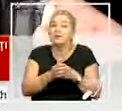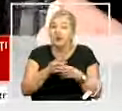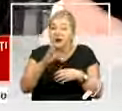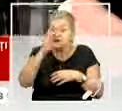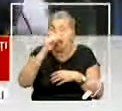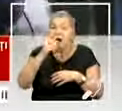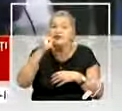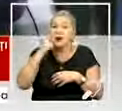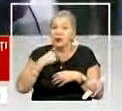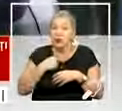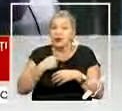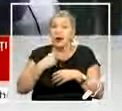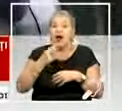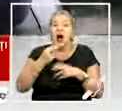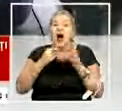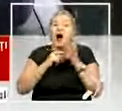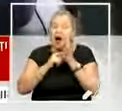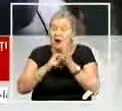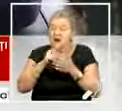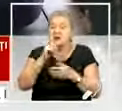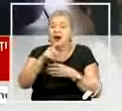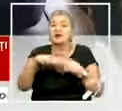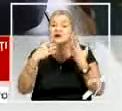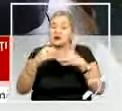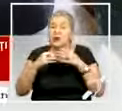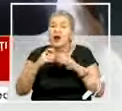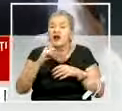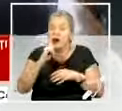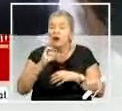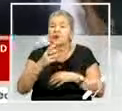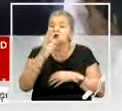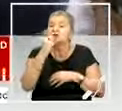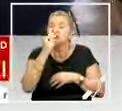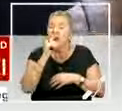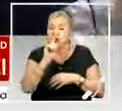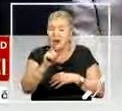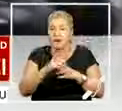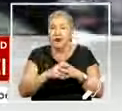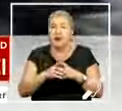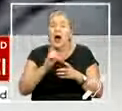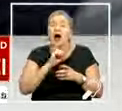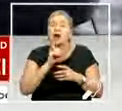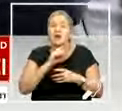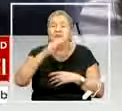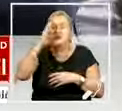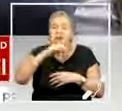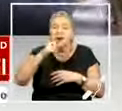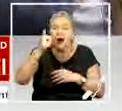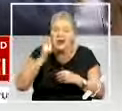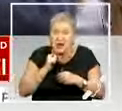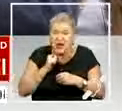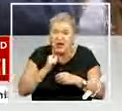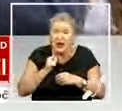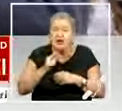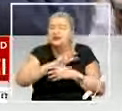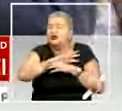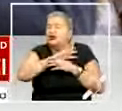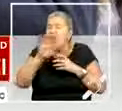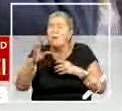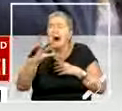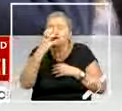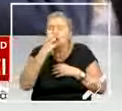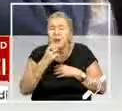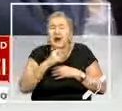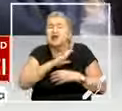aseară îndurerat în fața camerelor de luat vederi și a denumit ziua de ieri ca fiind una dintre cele mai triste